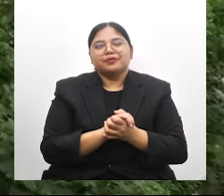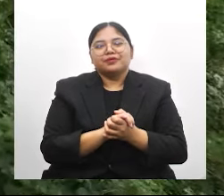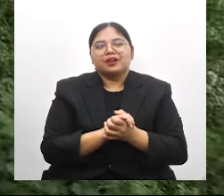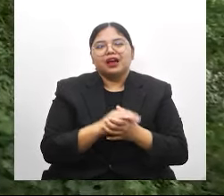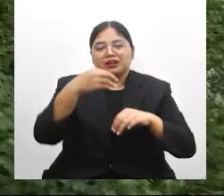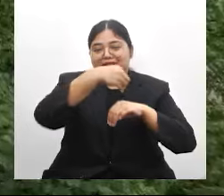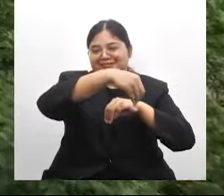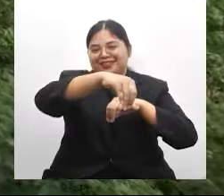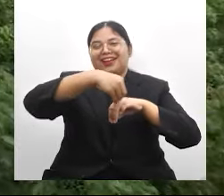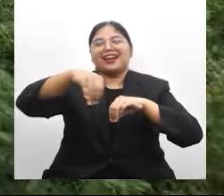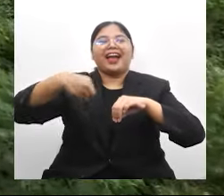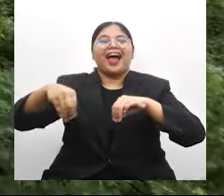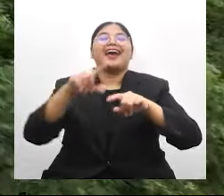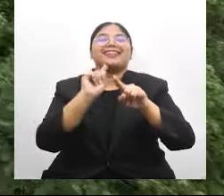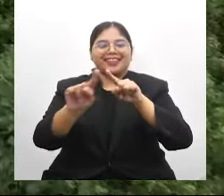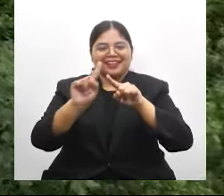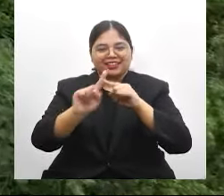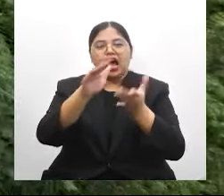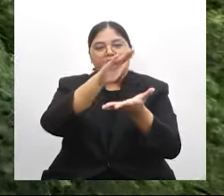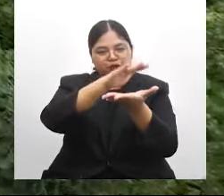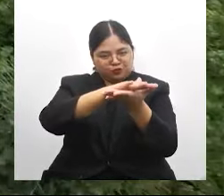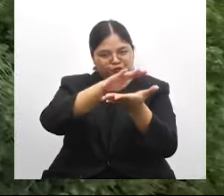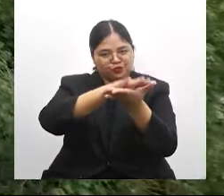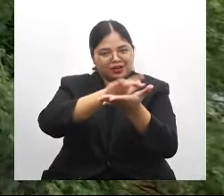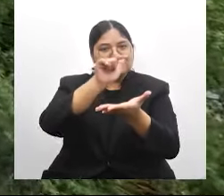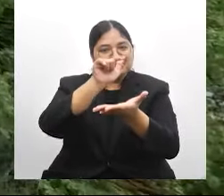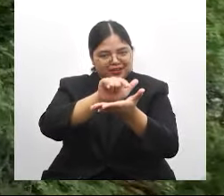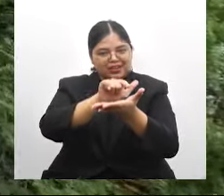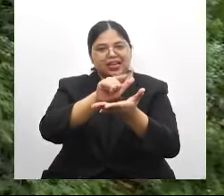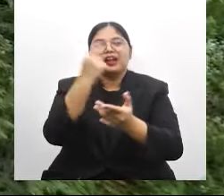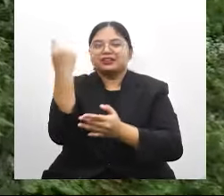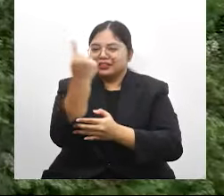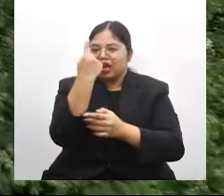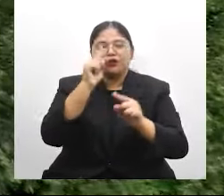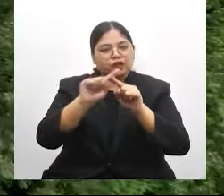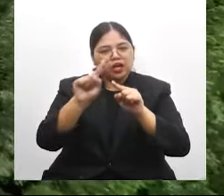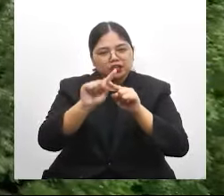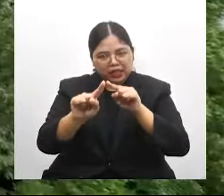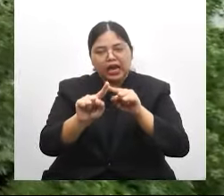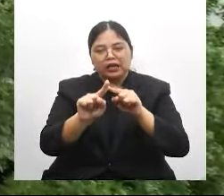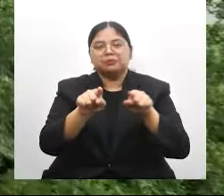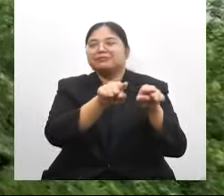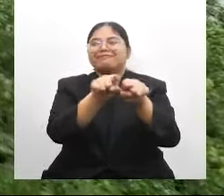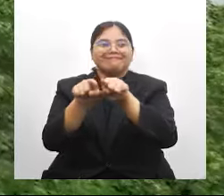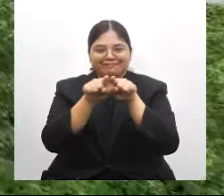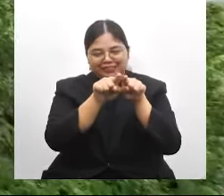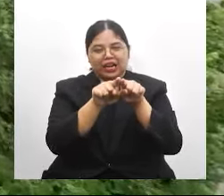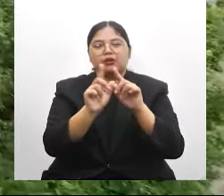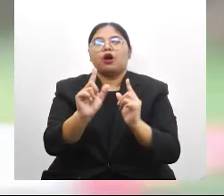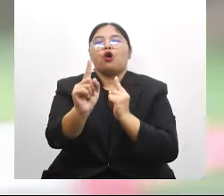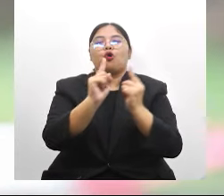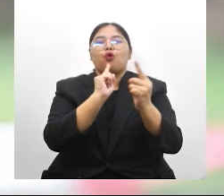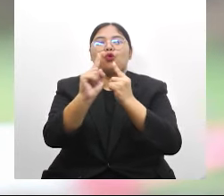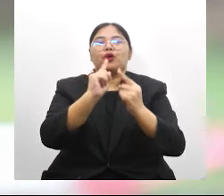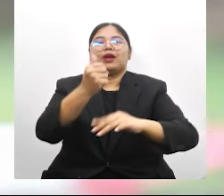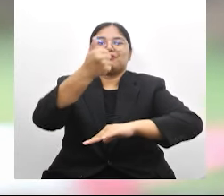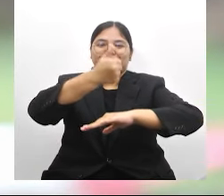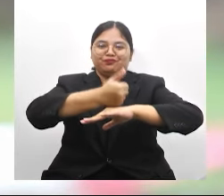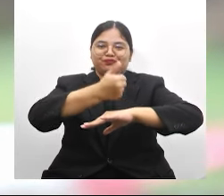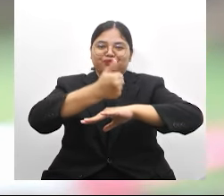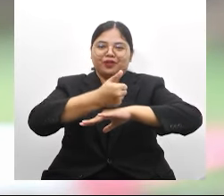ข่ายนะครับโรงเรียนต้องอยู่ด้วยกับการท่องเที่ยวนะครับนะครับฉะนั้นผมก็ได้คุยกับชั้นพอนะ